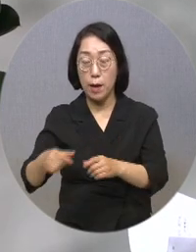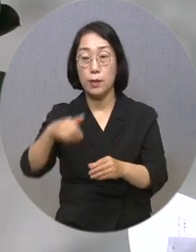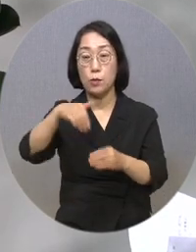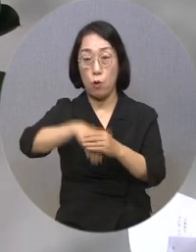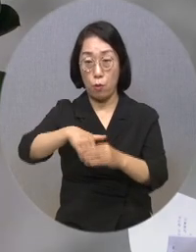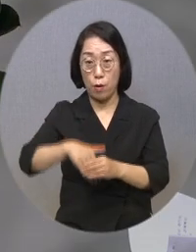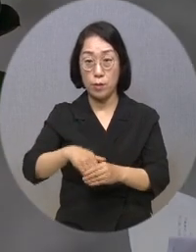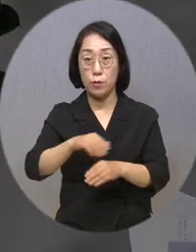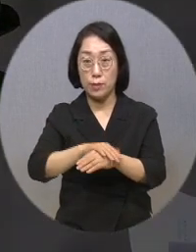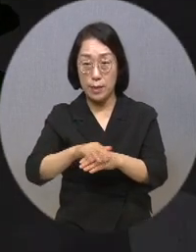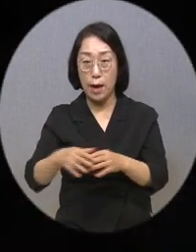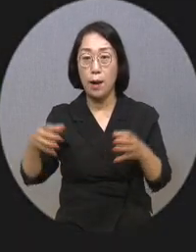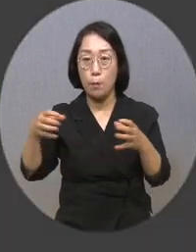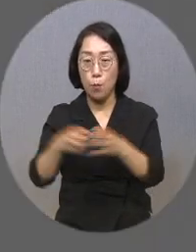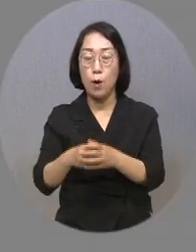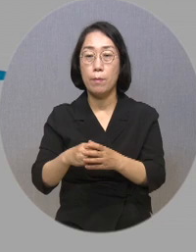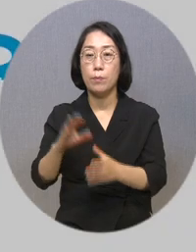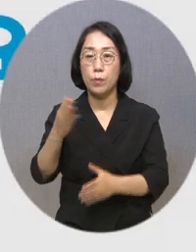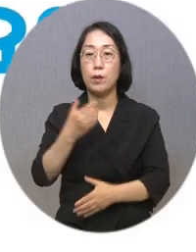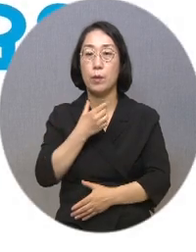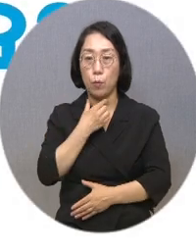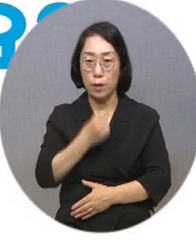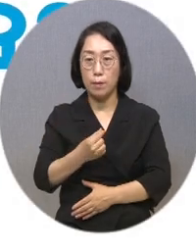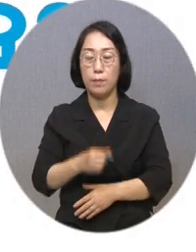잘 다루겠으면 좋겠습니다.